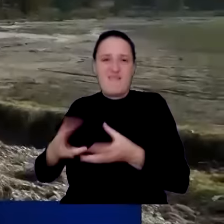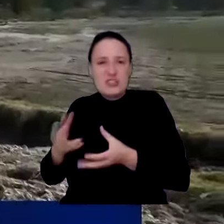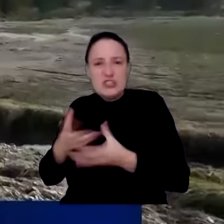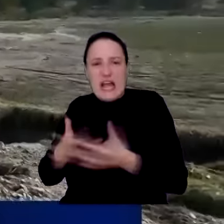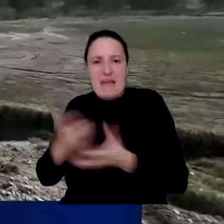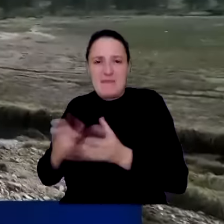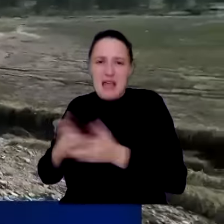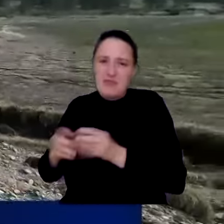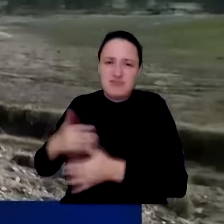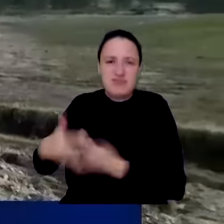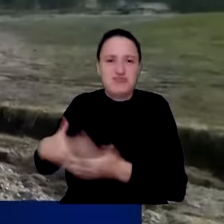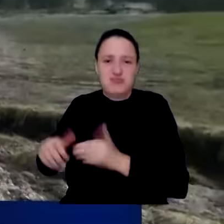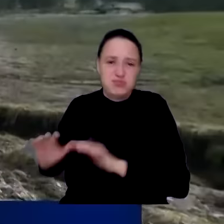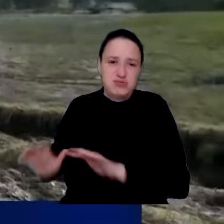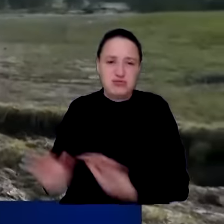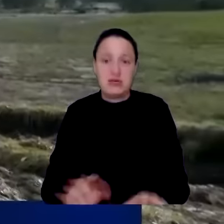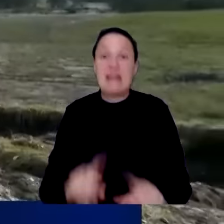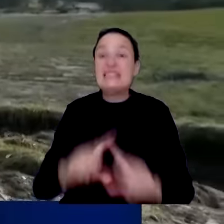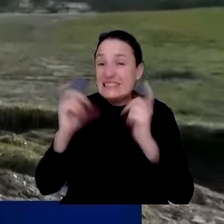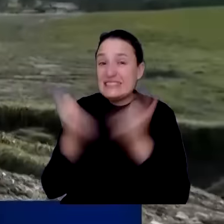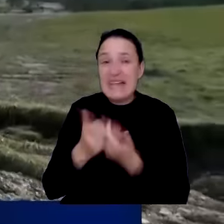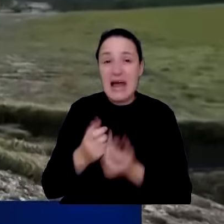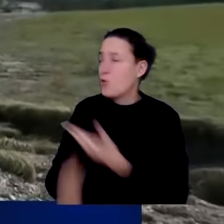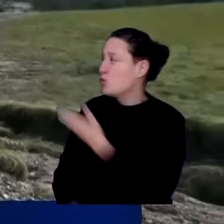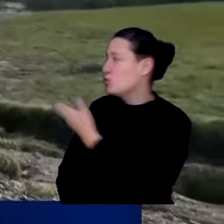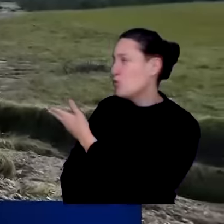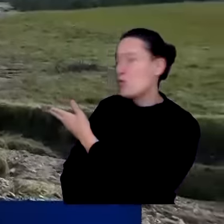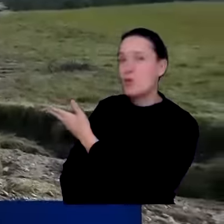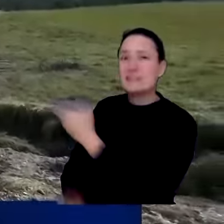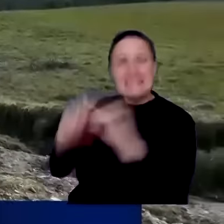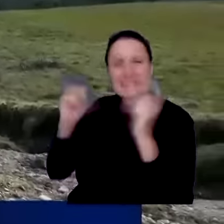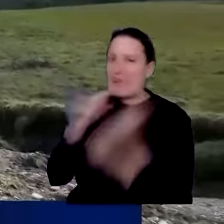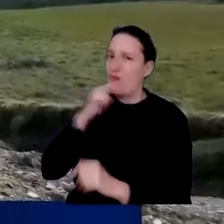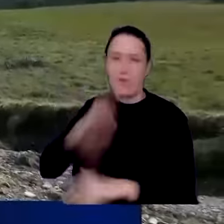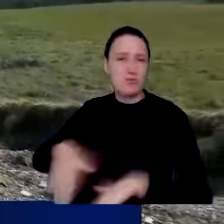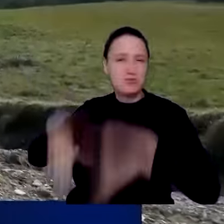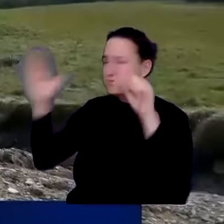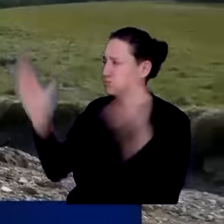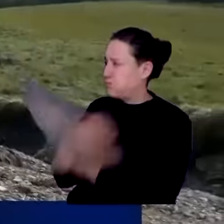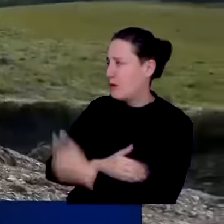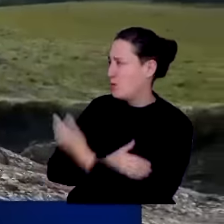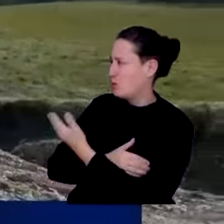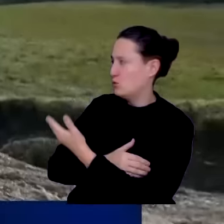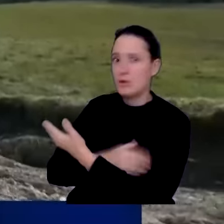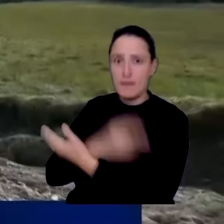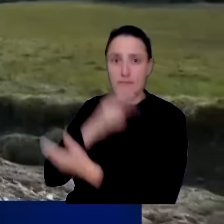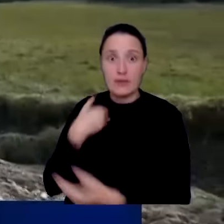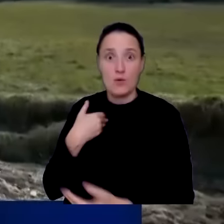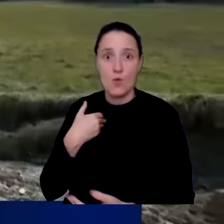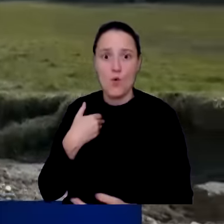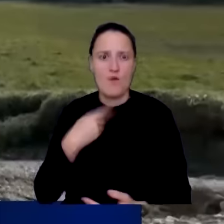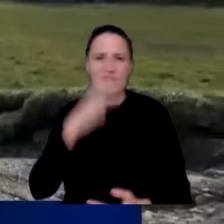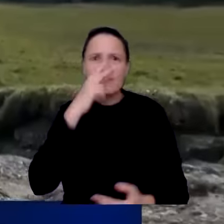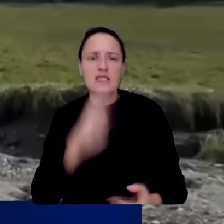zbiornik, że ta olbrzymia przestrzeń w całości była wypełniona wodą. Więc widzimy, jak potężna siła